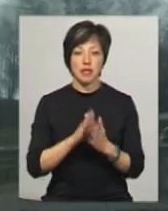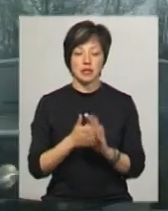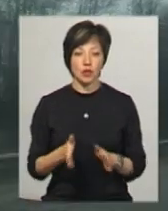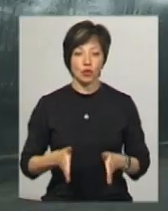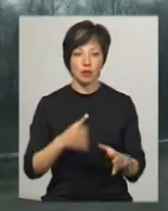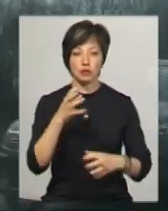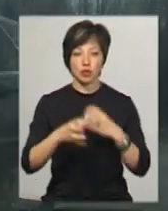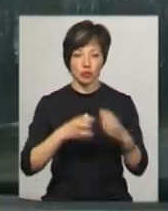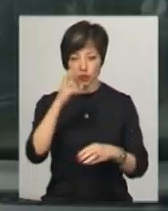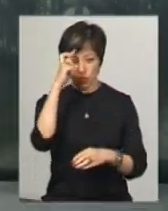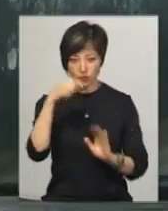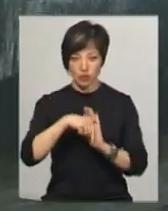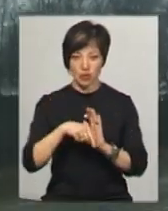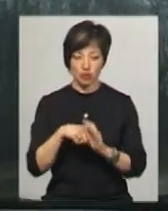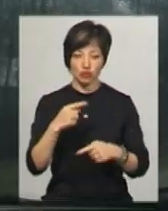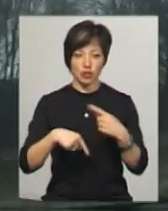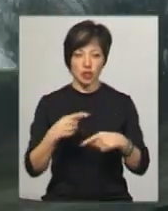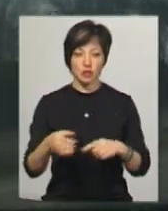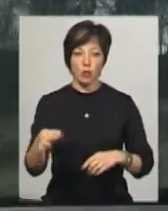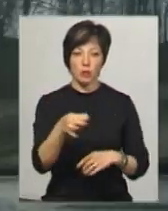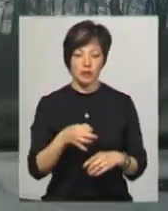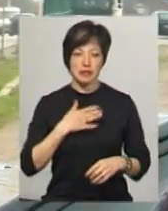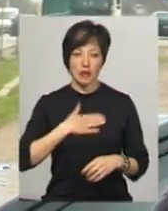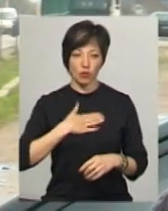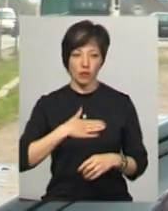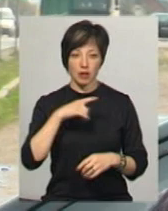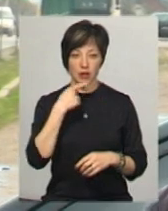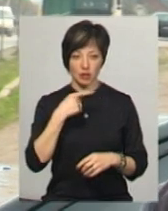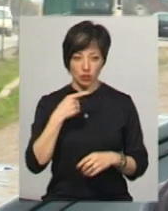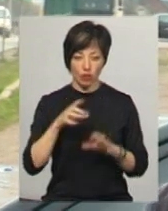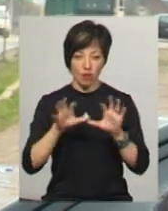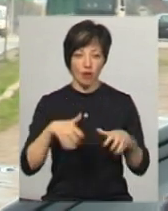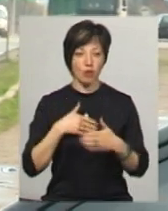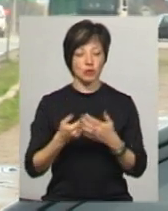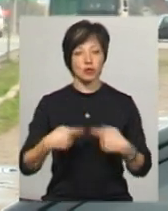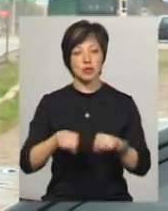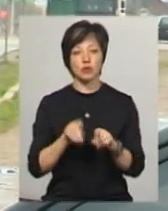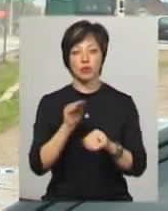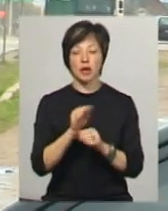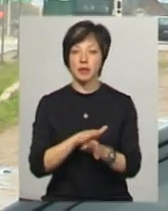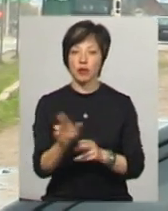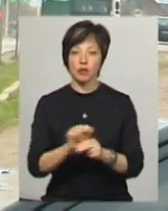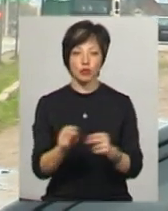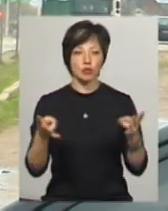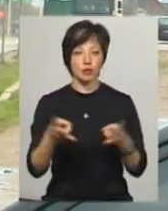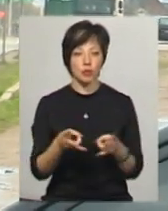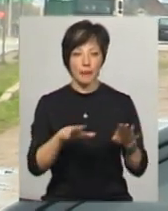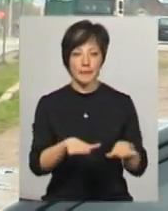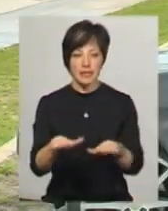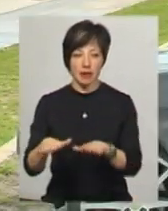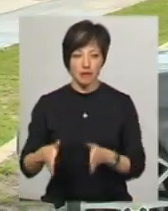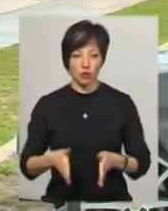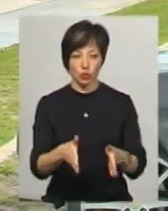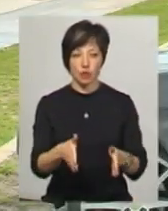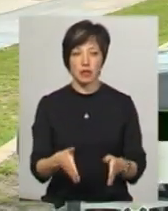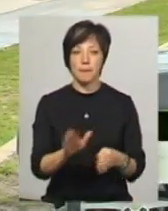та міжнародного значення, що пролягають через область, задовільний, каже Володимир Огойко. Та додає, капітального ремонту потребують місцеві дороги.